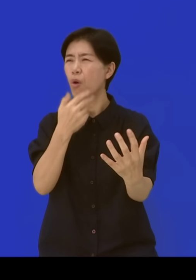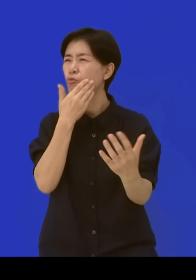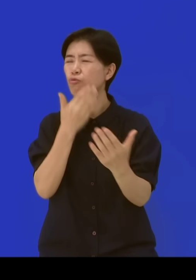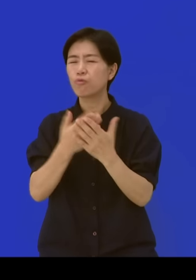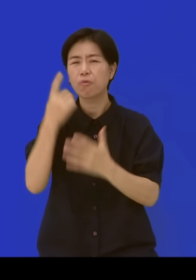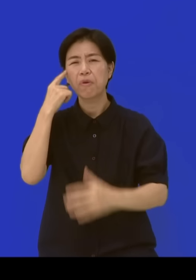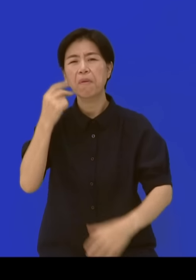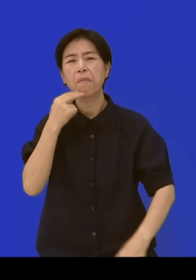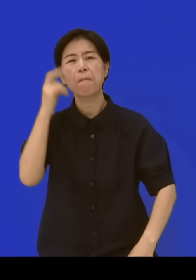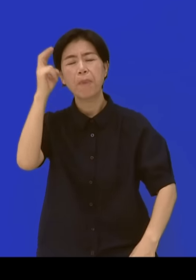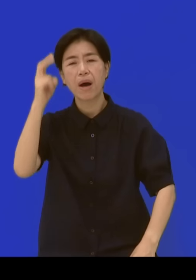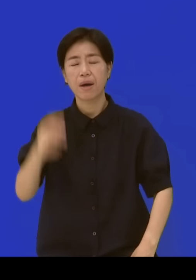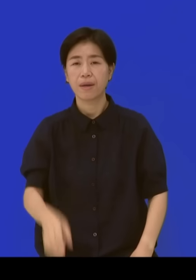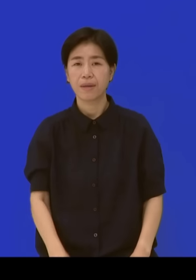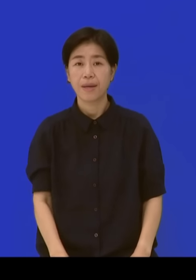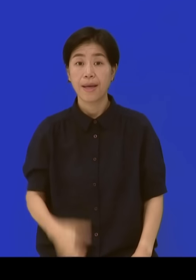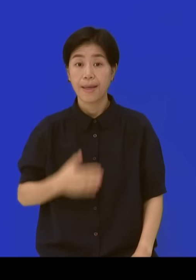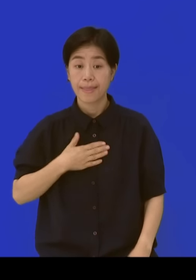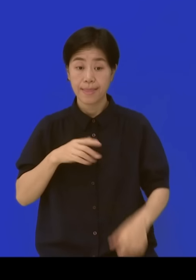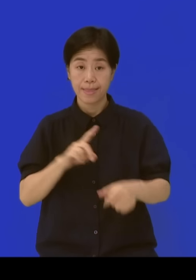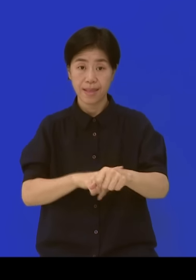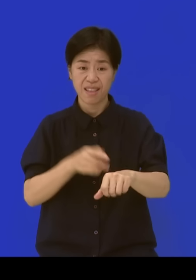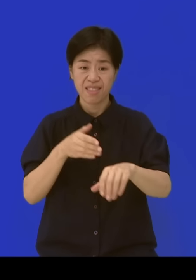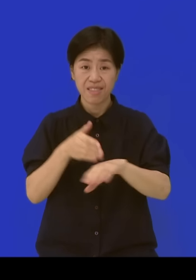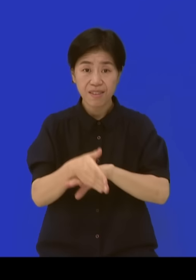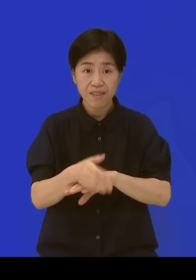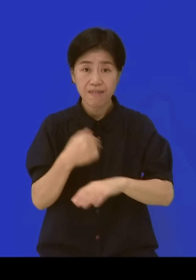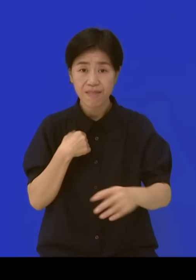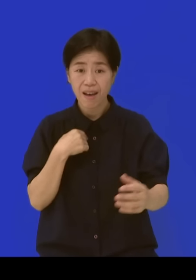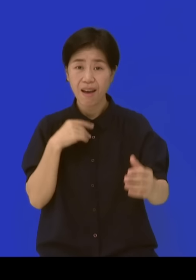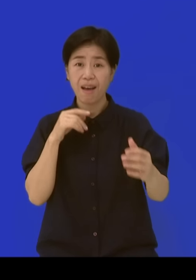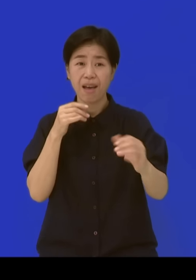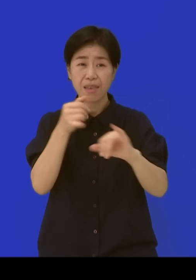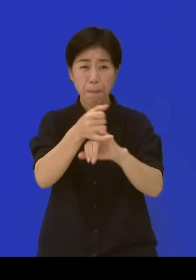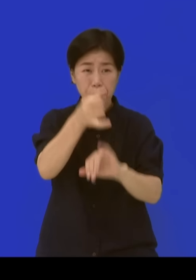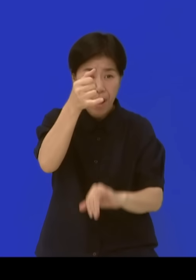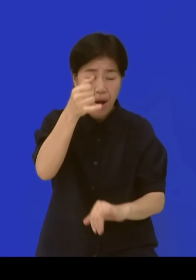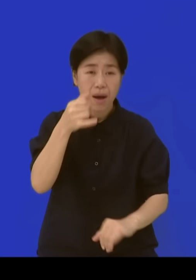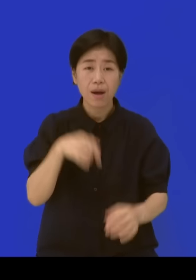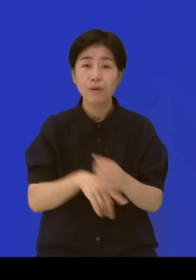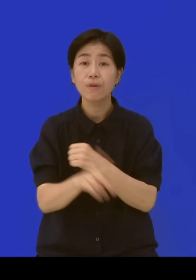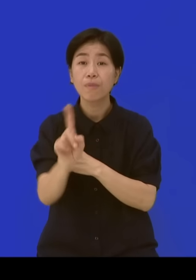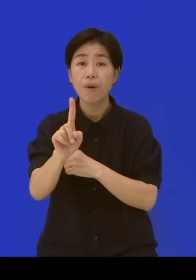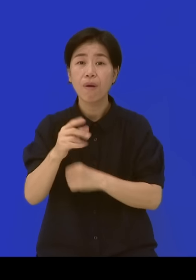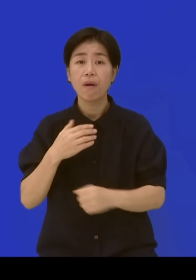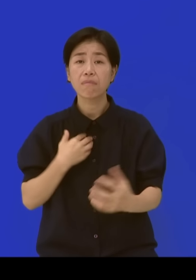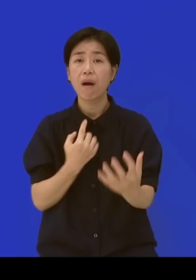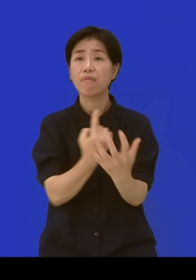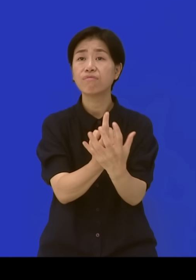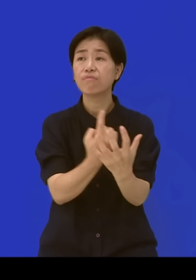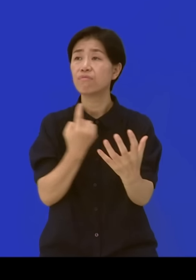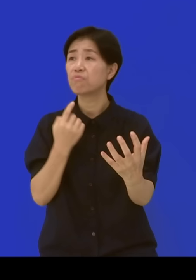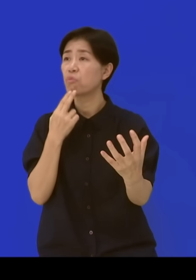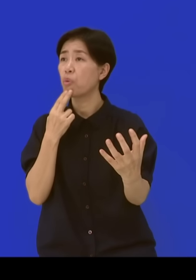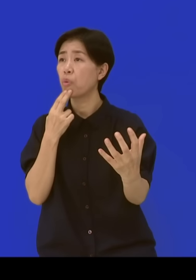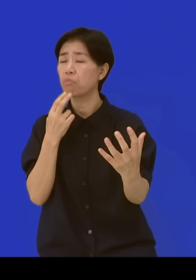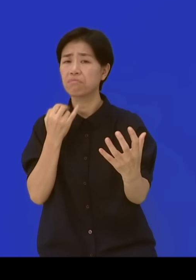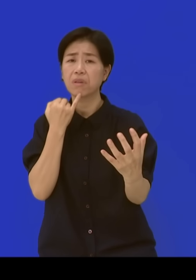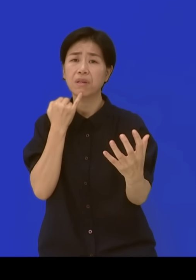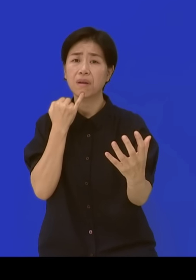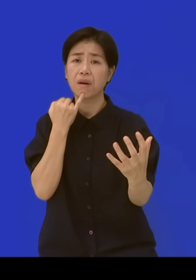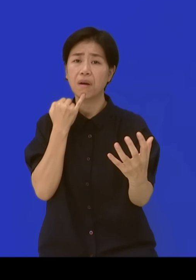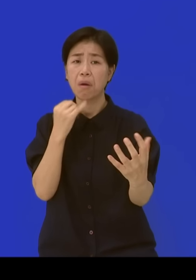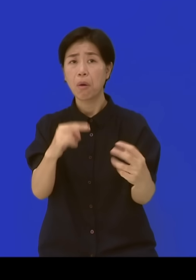예. 시간에 맨날 늦고 예. 약속을 제대로 못 지켰던 이유가 예. 나 하나 정도 빠져도 혹은 내가 이걸 안 지켜도 별로